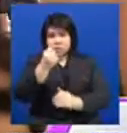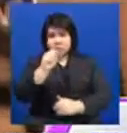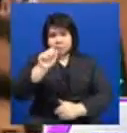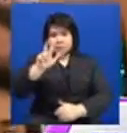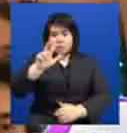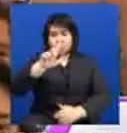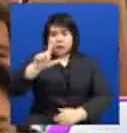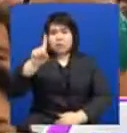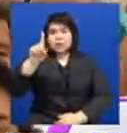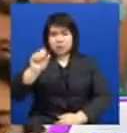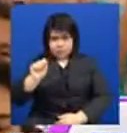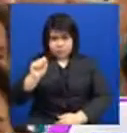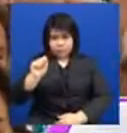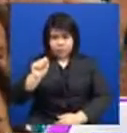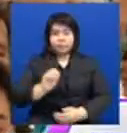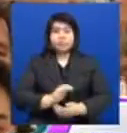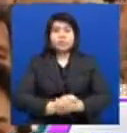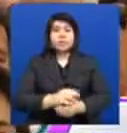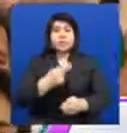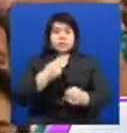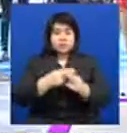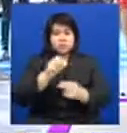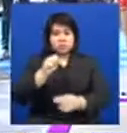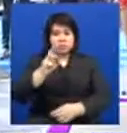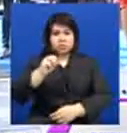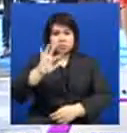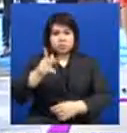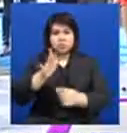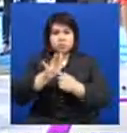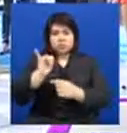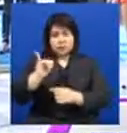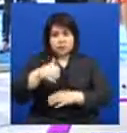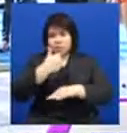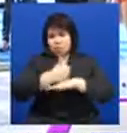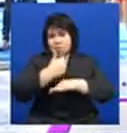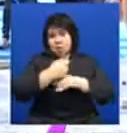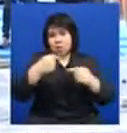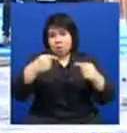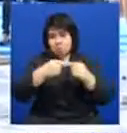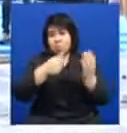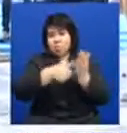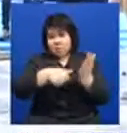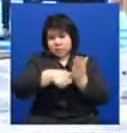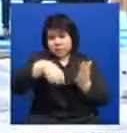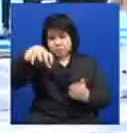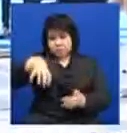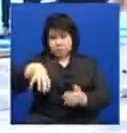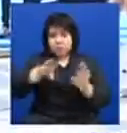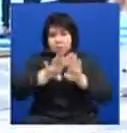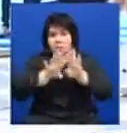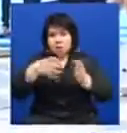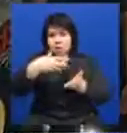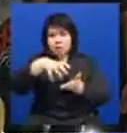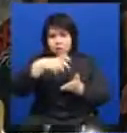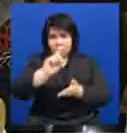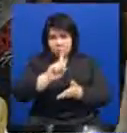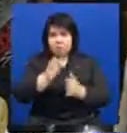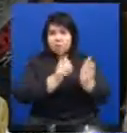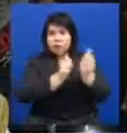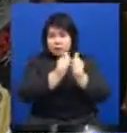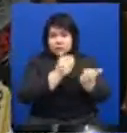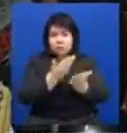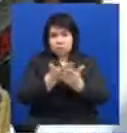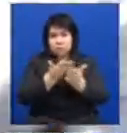าทขณะที่นายสมชัยสัจพงศ์อธิบดีกรมศุลกากรเปิดเผยว่าการประมูลรถของกล